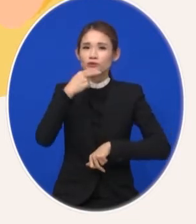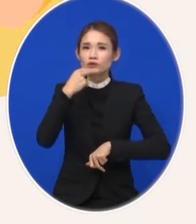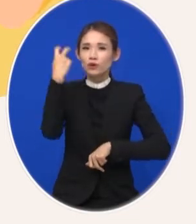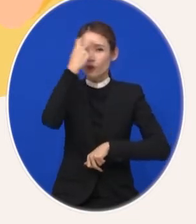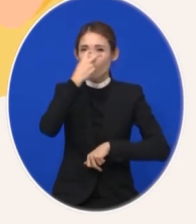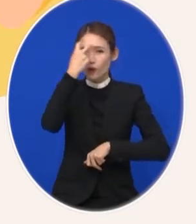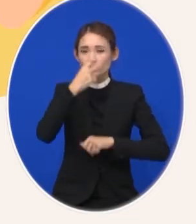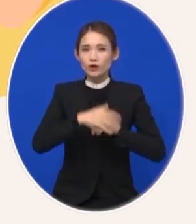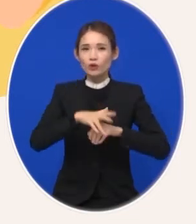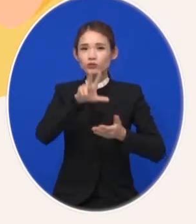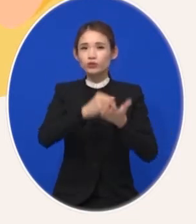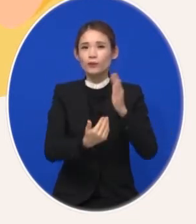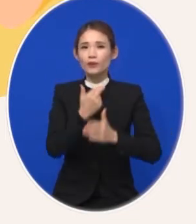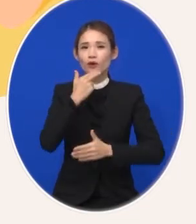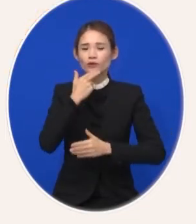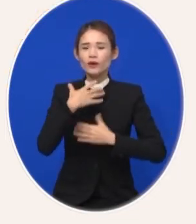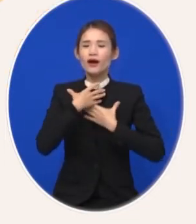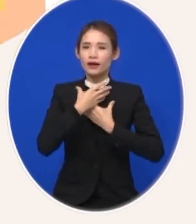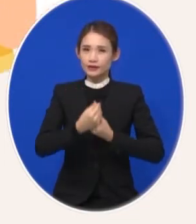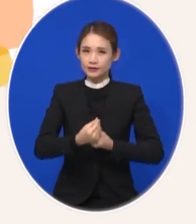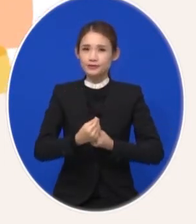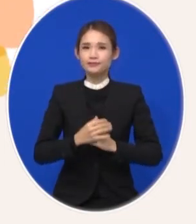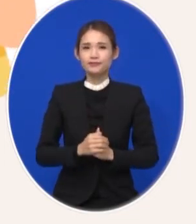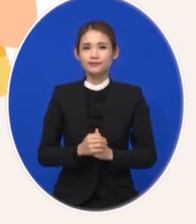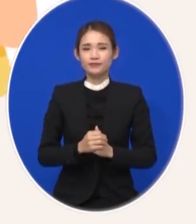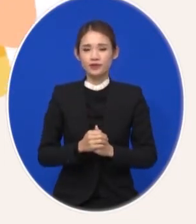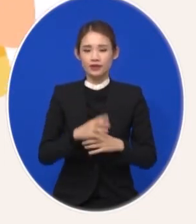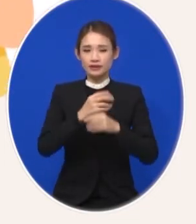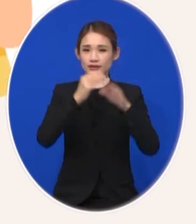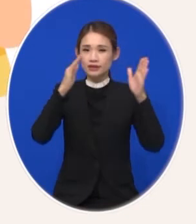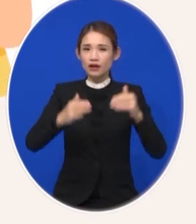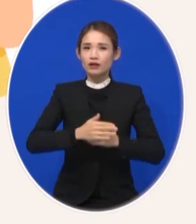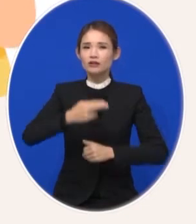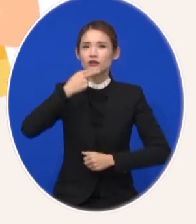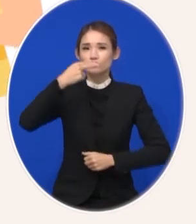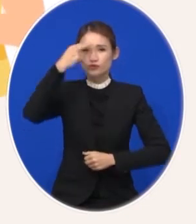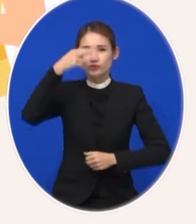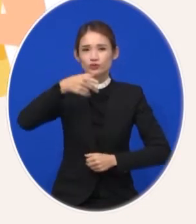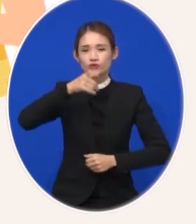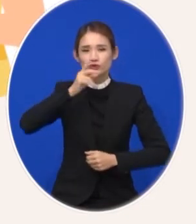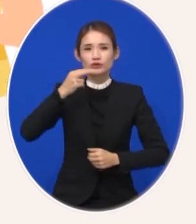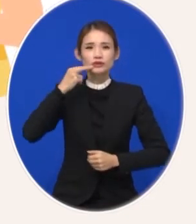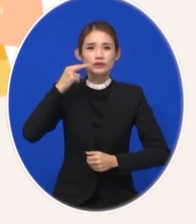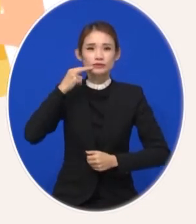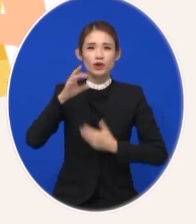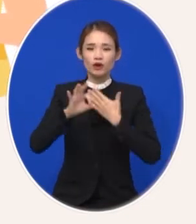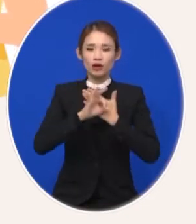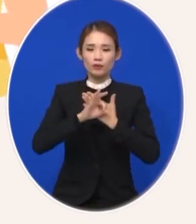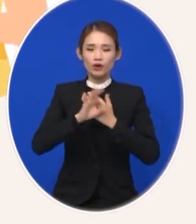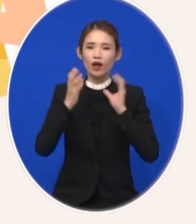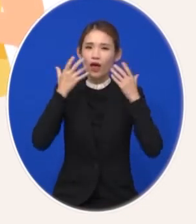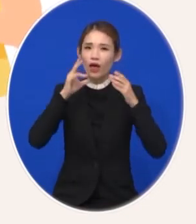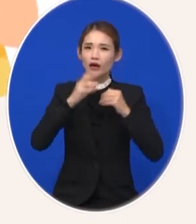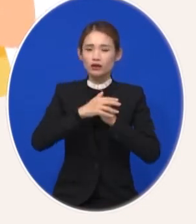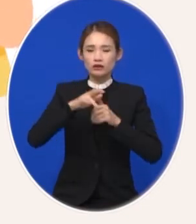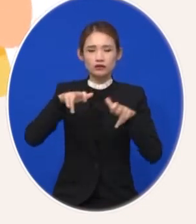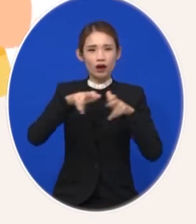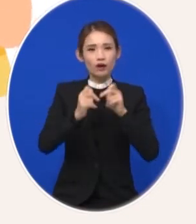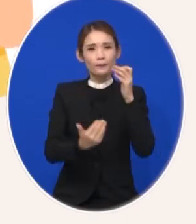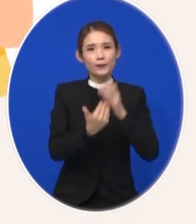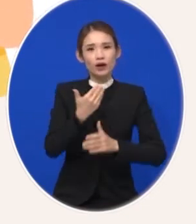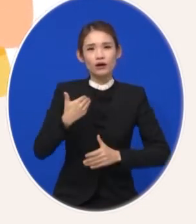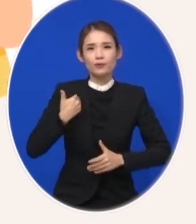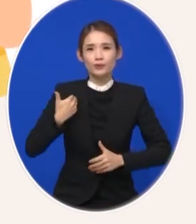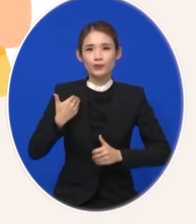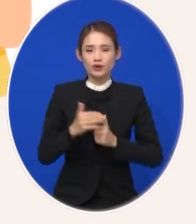문제가 없다고 안심하셔도 됩니다. 이 시기에도 음주나 흡연을 하는 경우 태아에 이상을 가져올 수